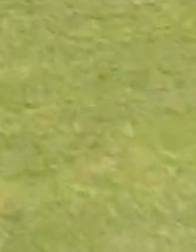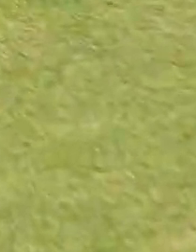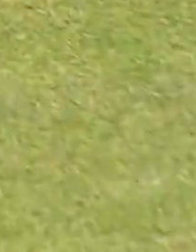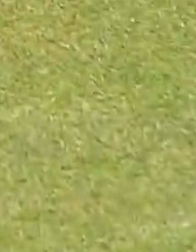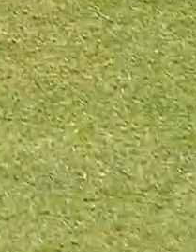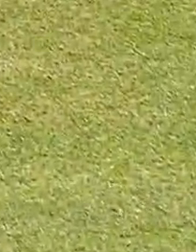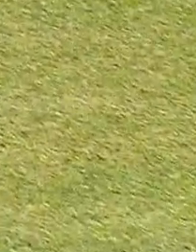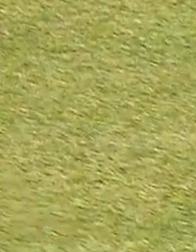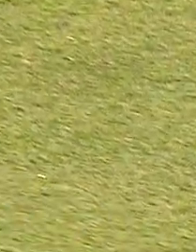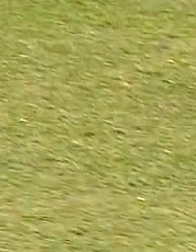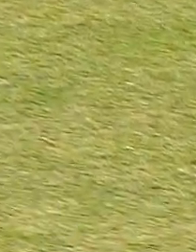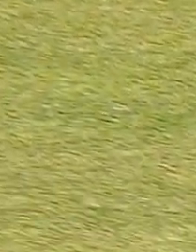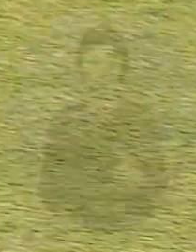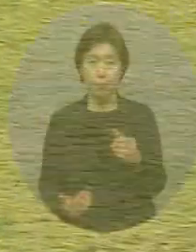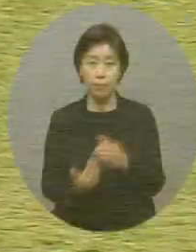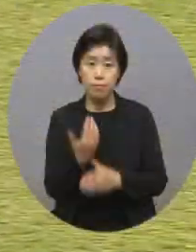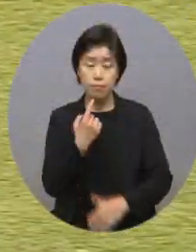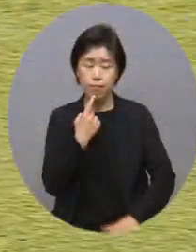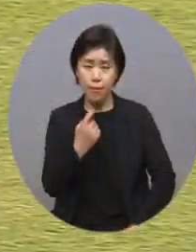오우, 큰일 날 뻔.